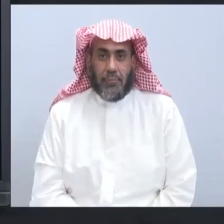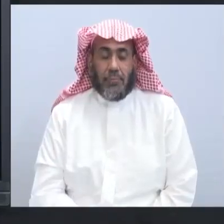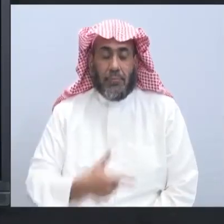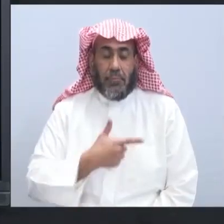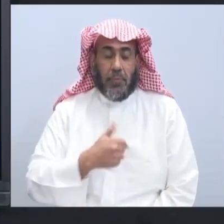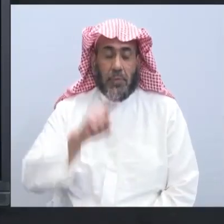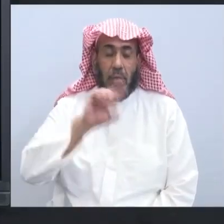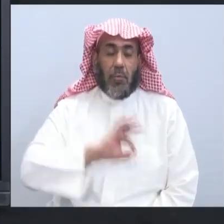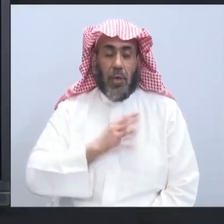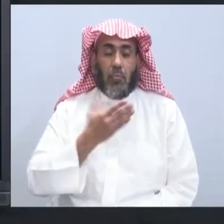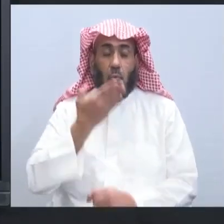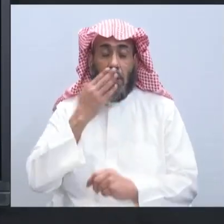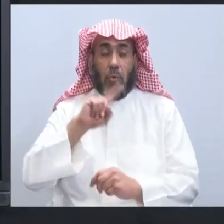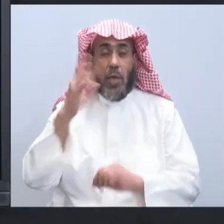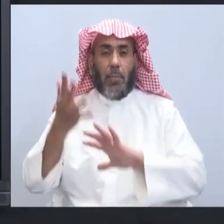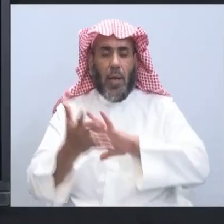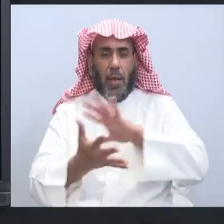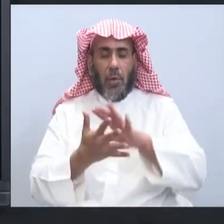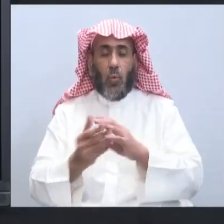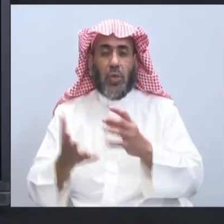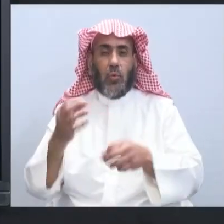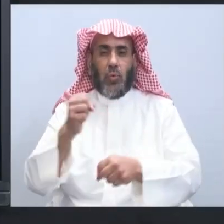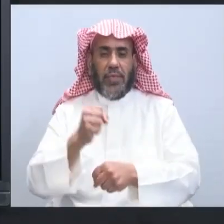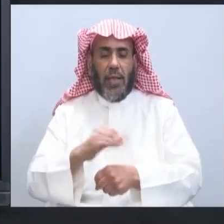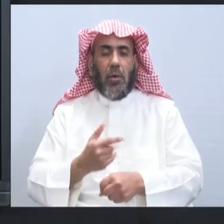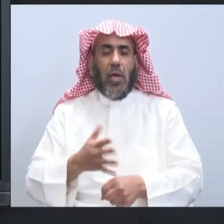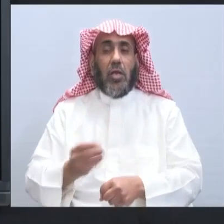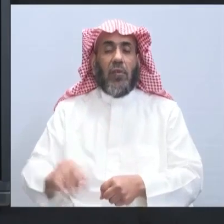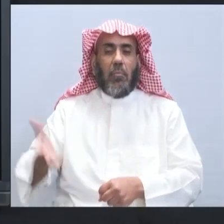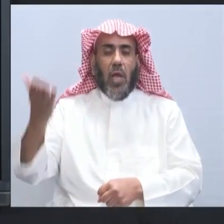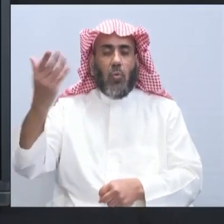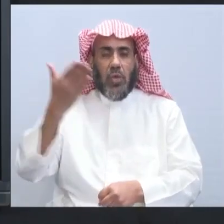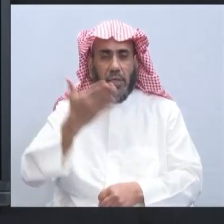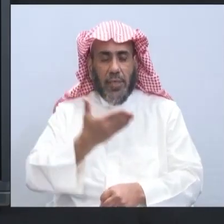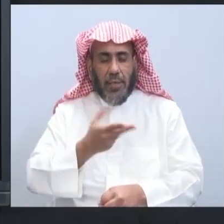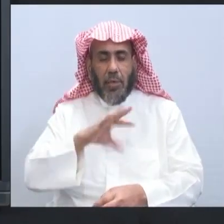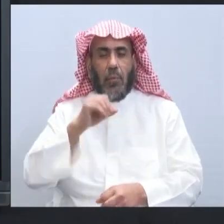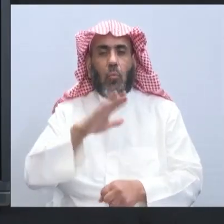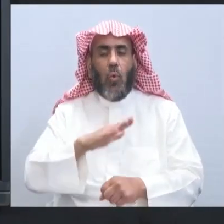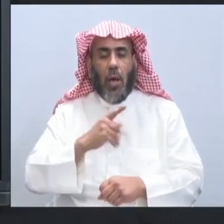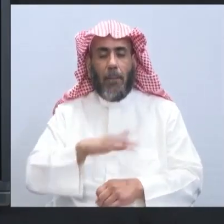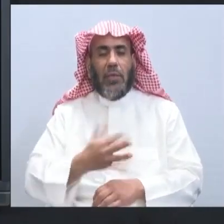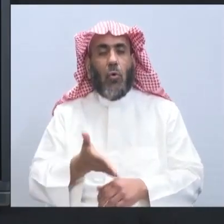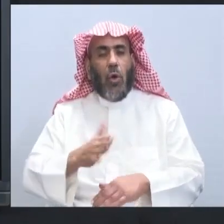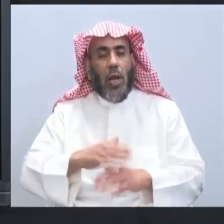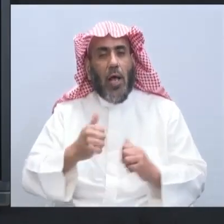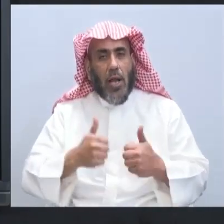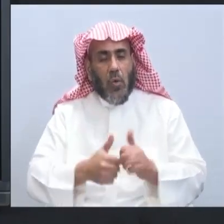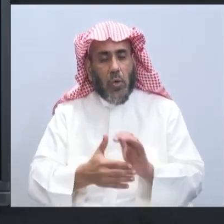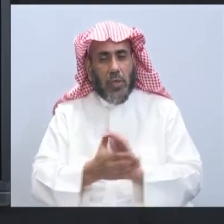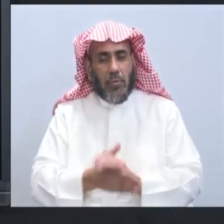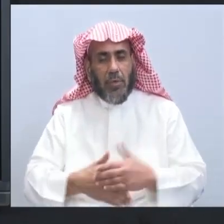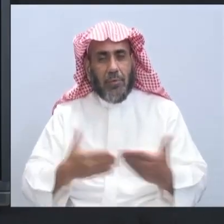بسم الله الرحمن الرحيم الحمد لله رب العالمين والصلاه والسلام على اشرف الانبياء والمرسلين نبينا محمد وعلى اله